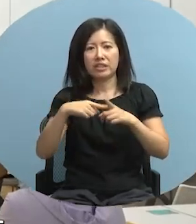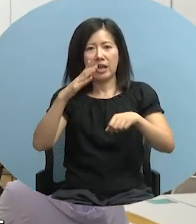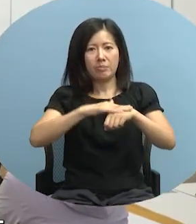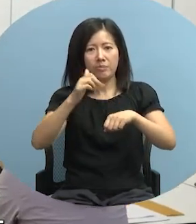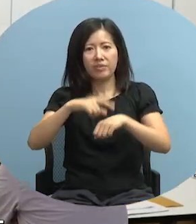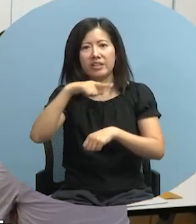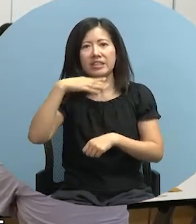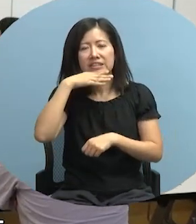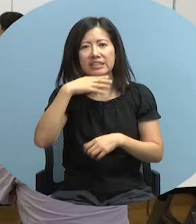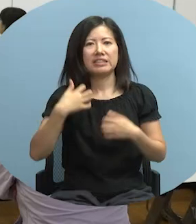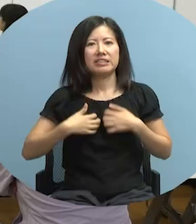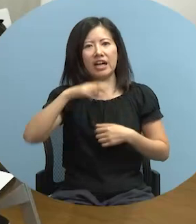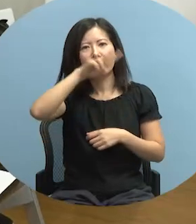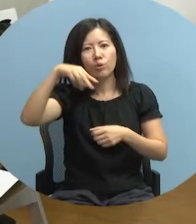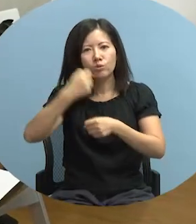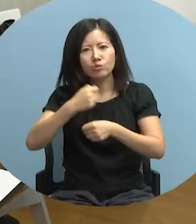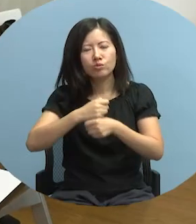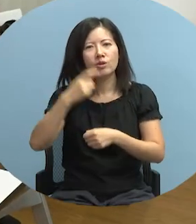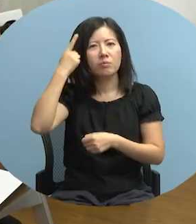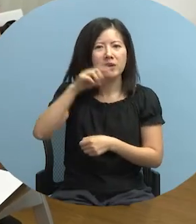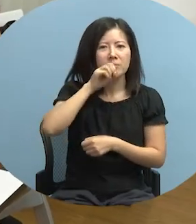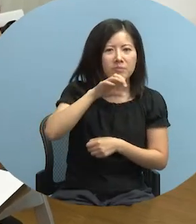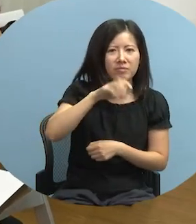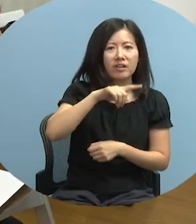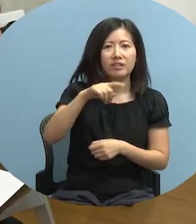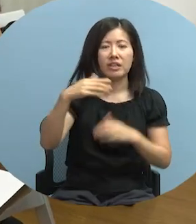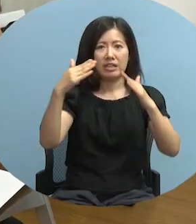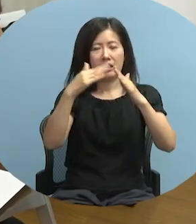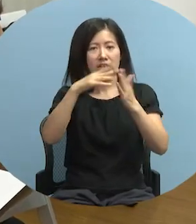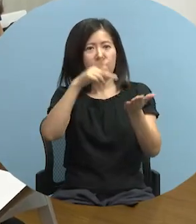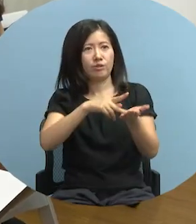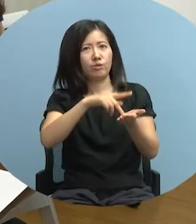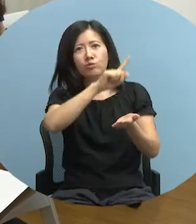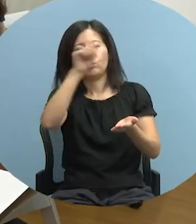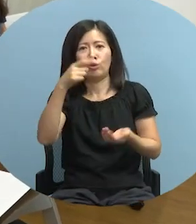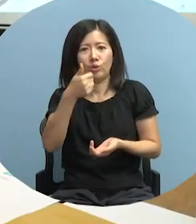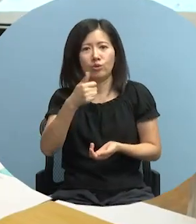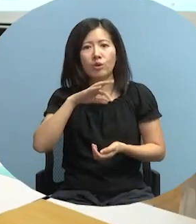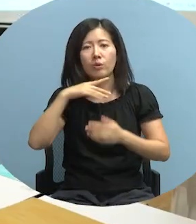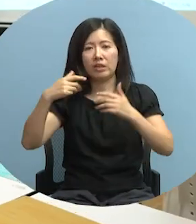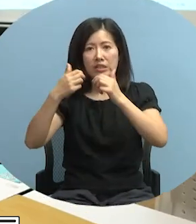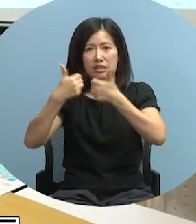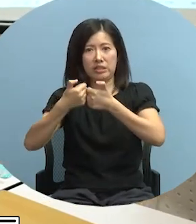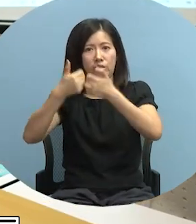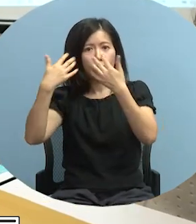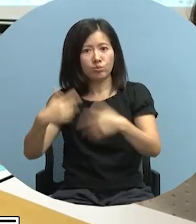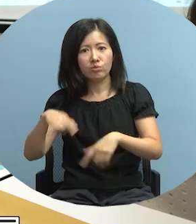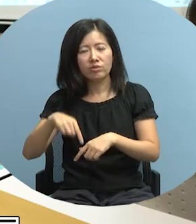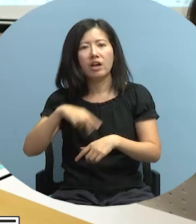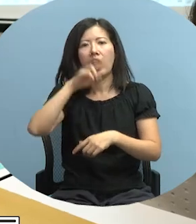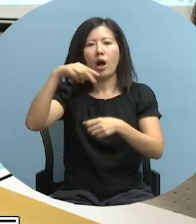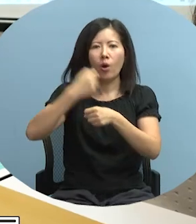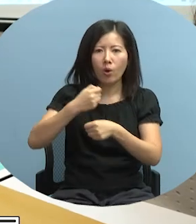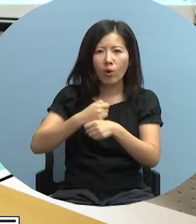年青啲嘅一定係揾工，成日想問一問究竟邊度租屋好。咁如果係有家庭嘅咧，就係揾